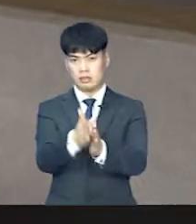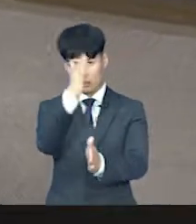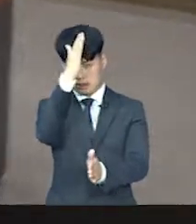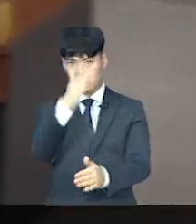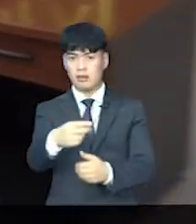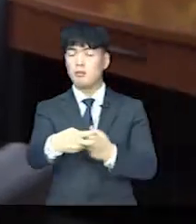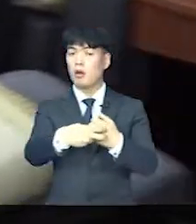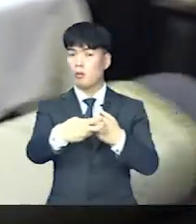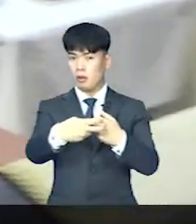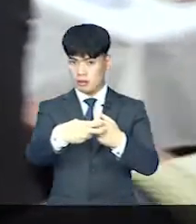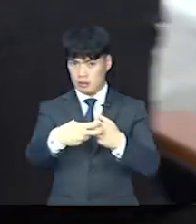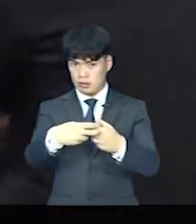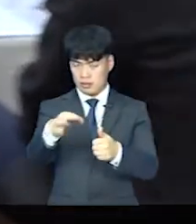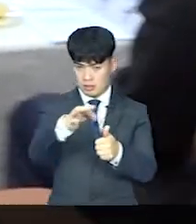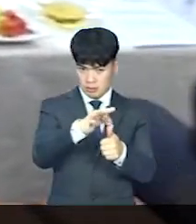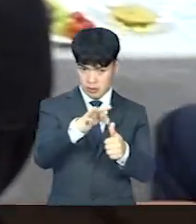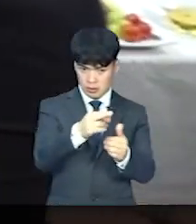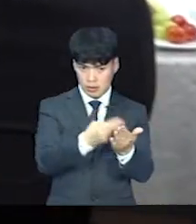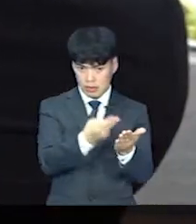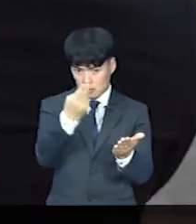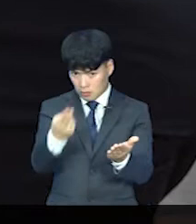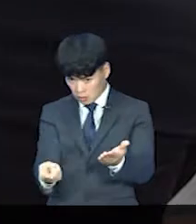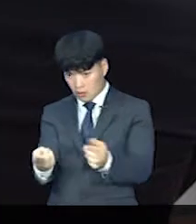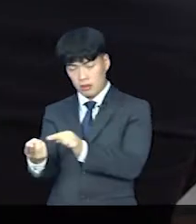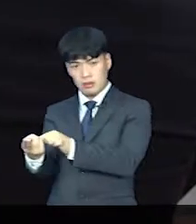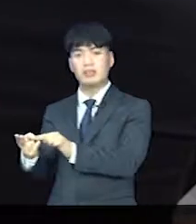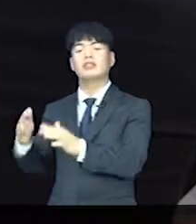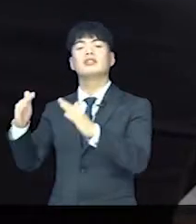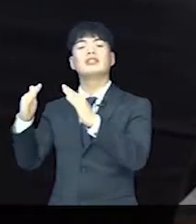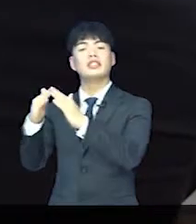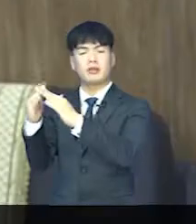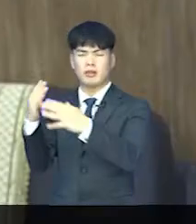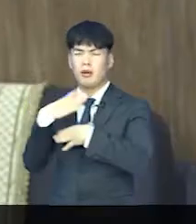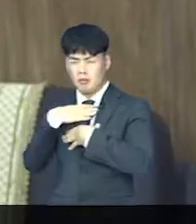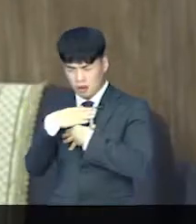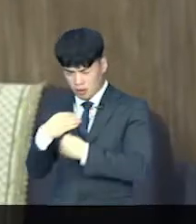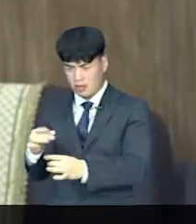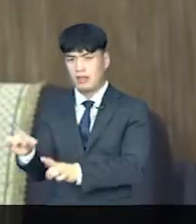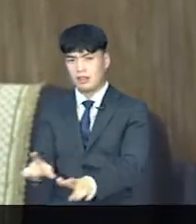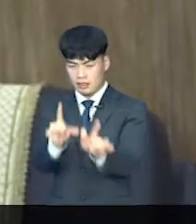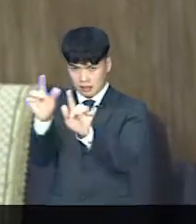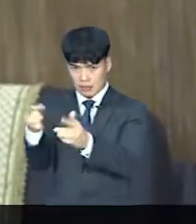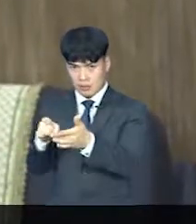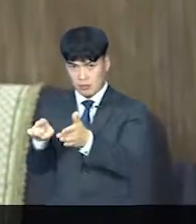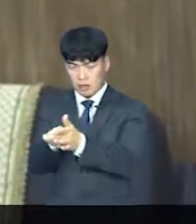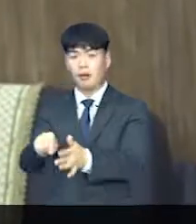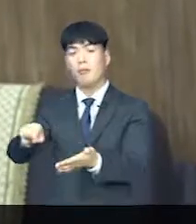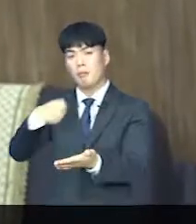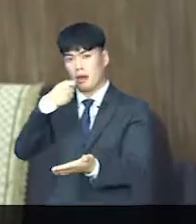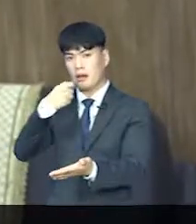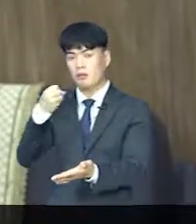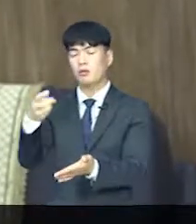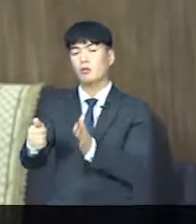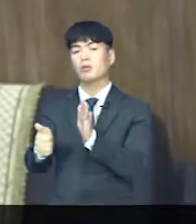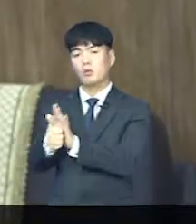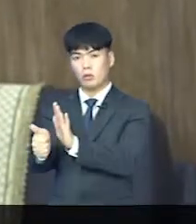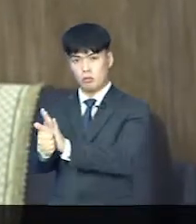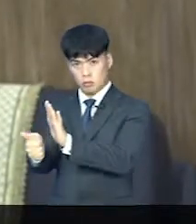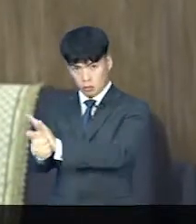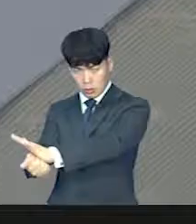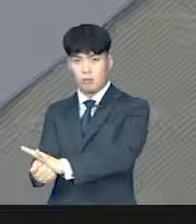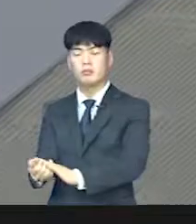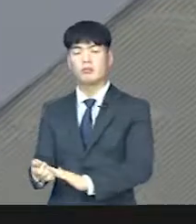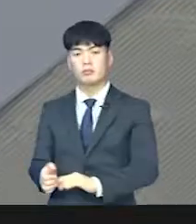또한 천안시는 의료급여 퇴원자가 자신의 집에서 불편함 없이 안정적인 생활을 할 수 있도록 돌봄,